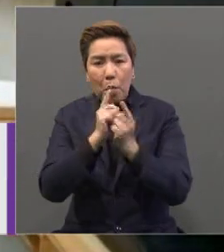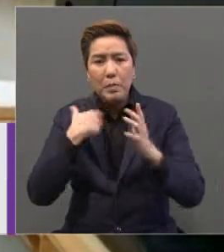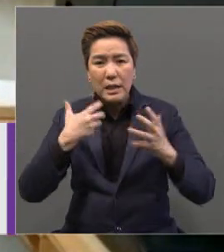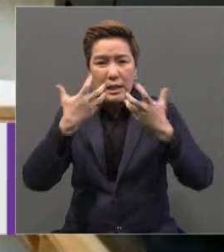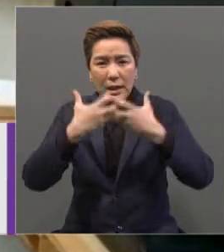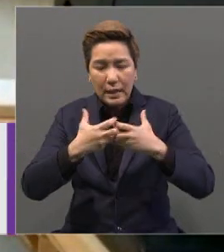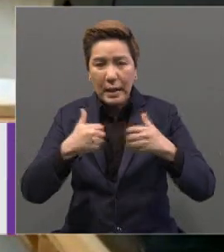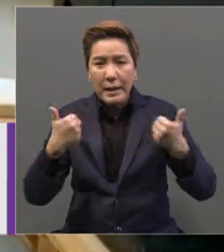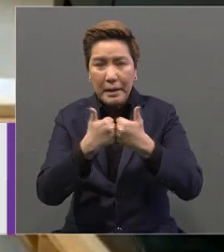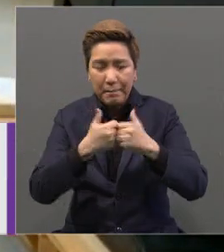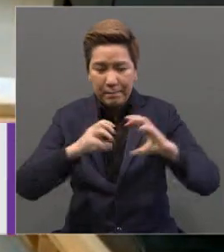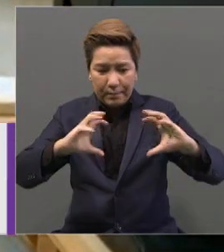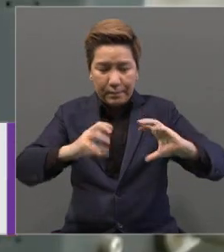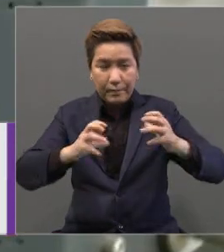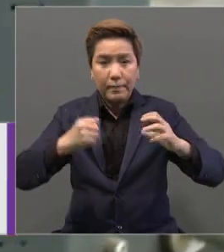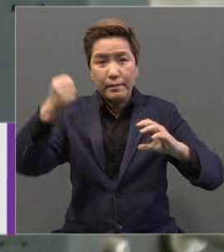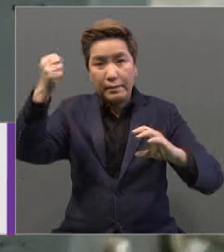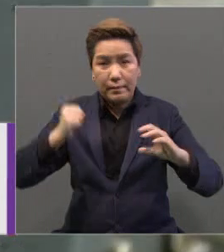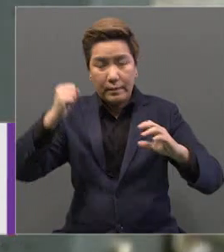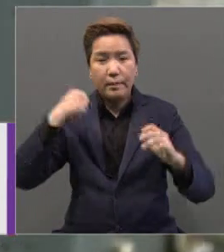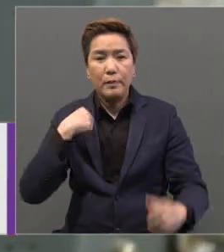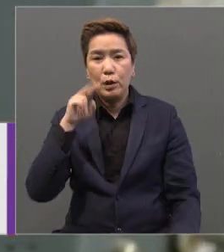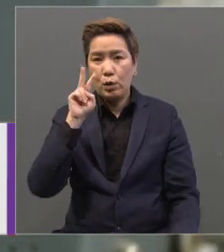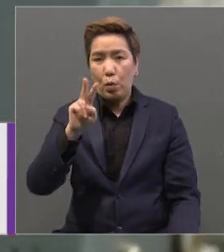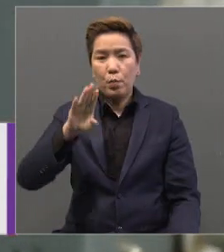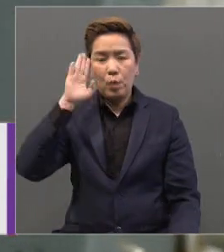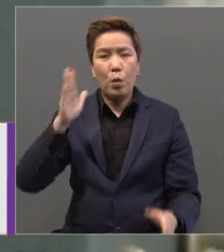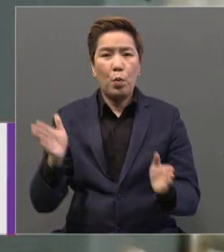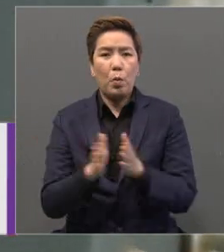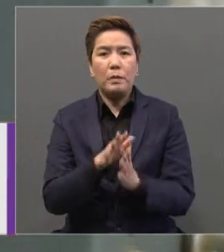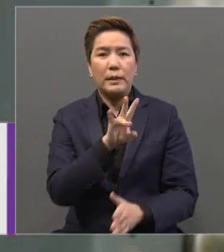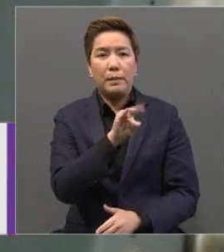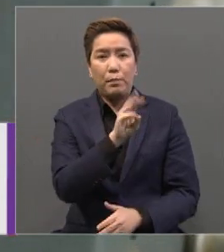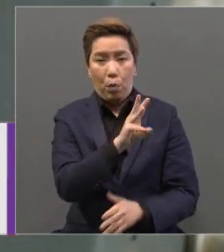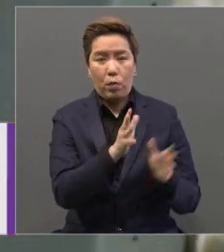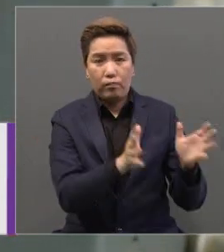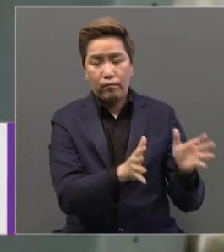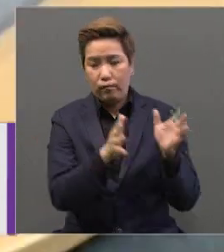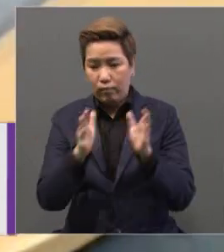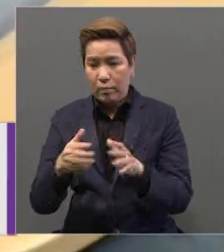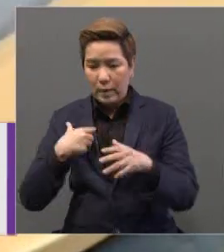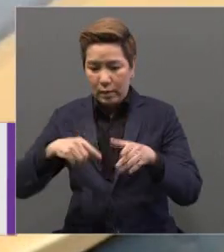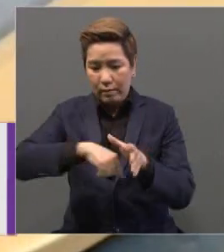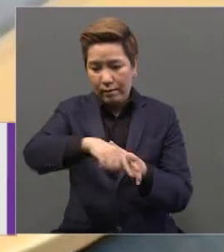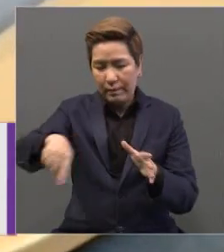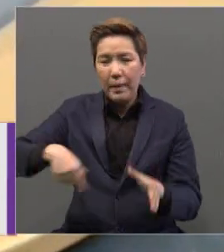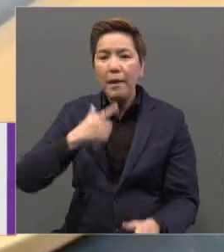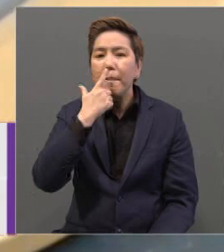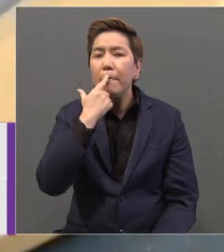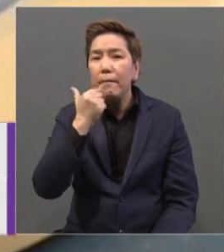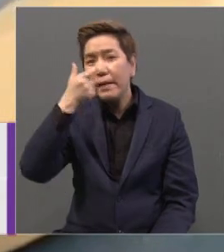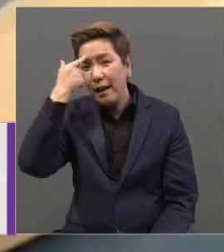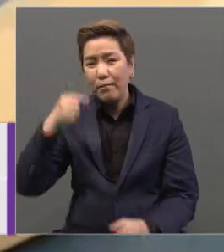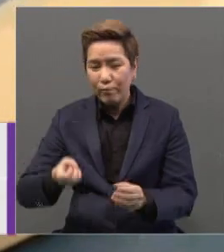งเครื่องเล่นเกมสล็อตแมชชีนจำนวน2ยี่ห้อรวม76เครื่องมีเครื่องเล่นรูเล็ตนะคะอีกจำนวน2เ